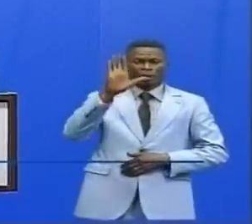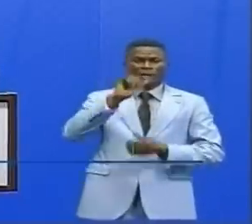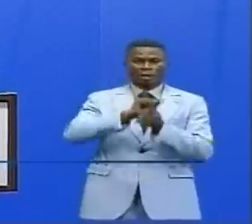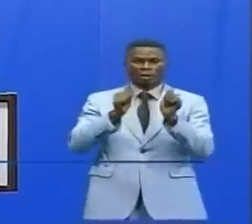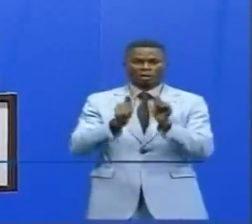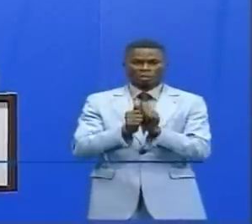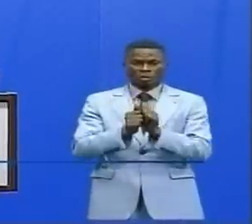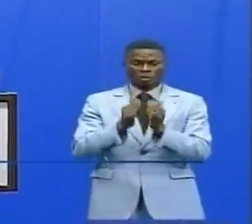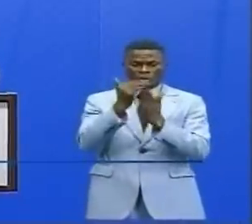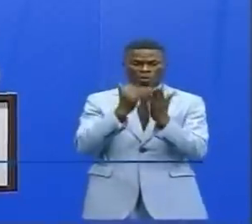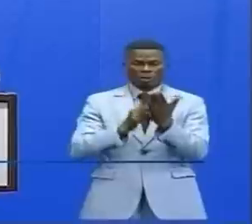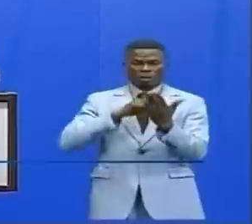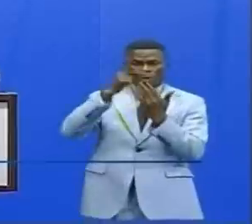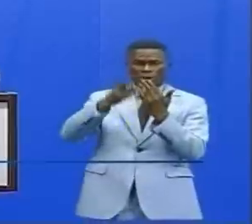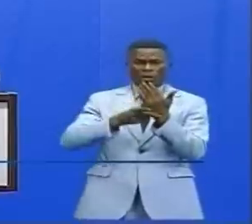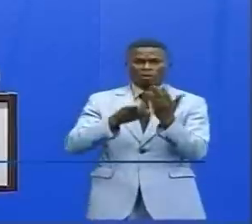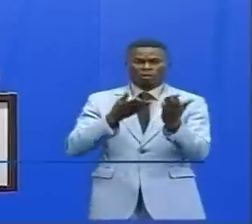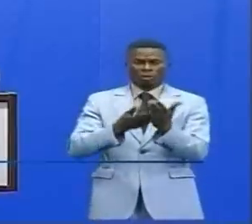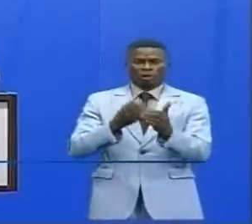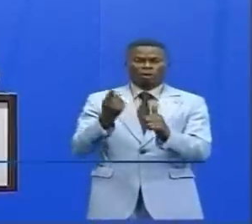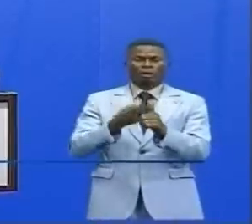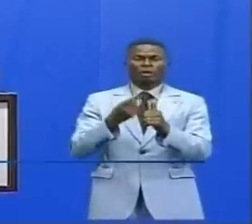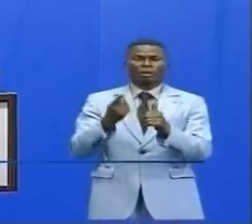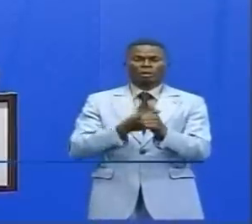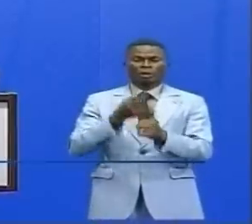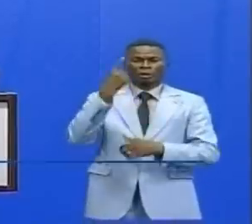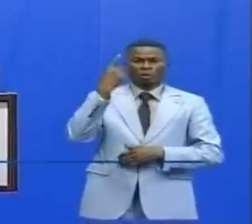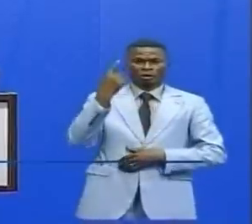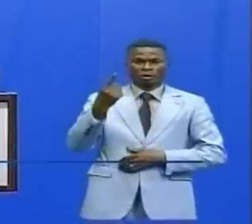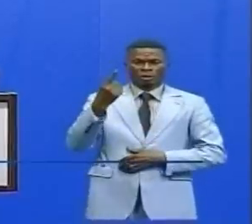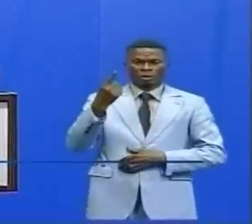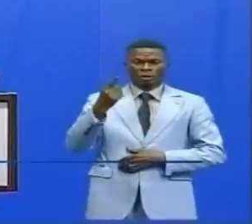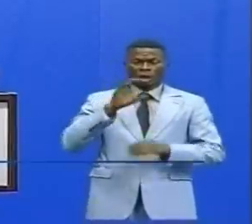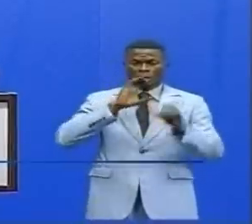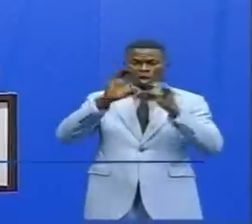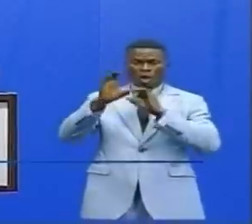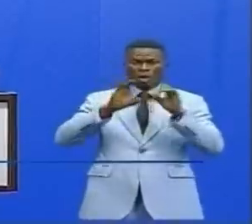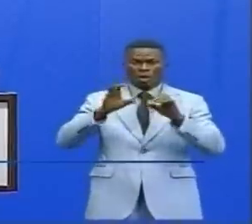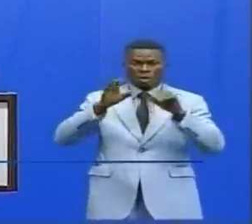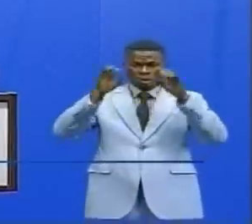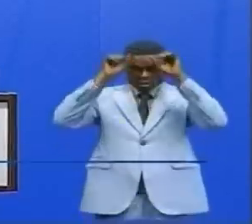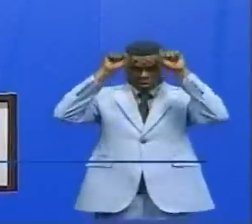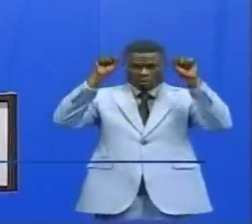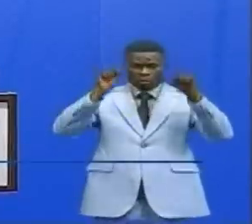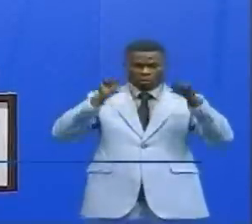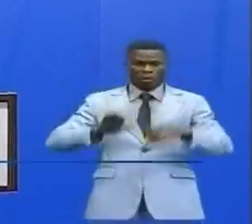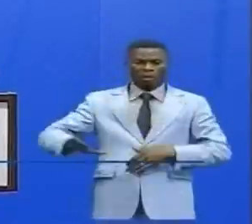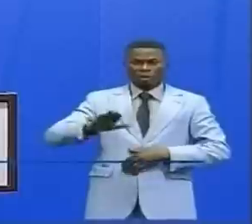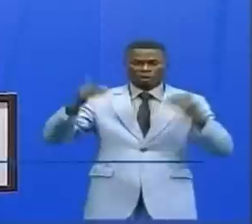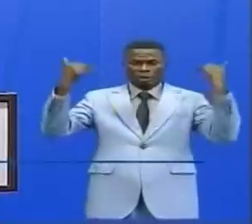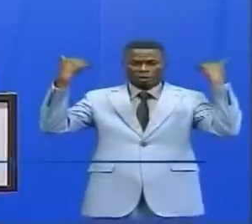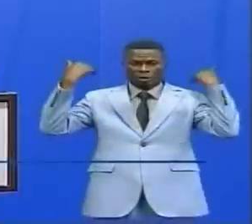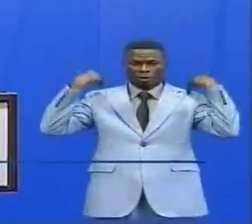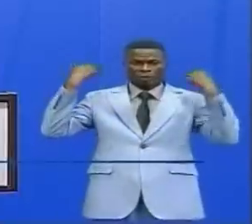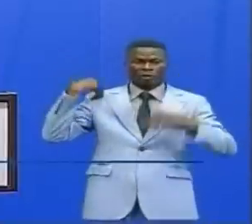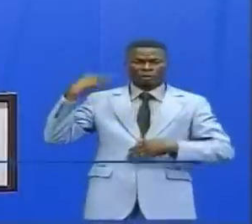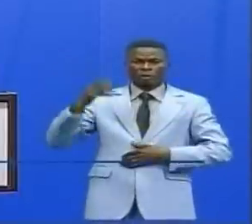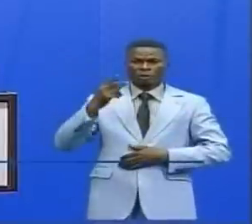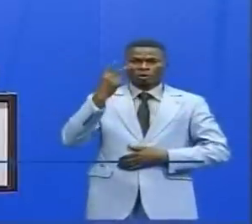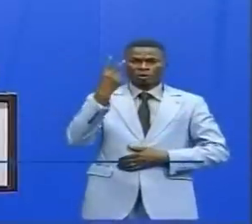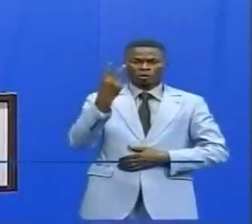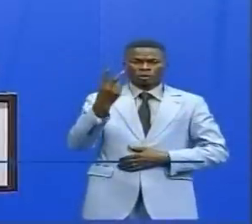étaient inscrits à l'ordre du jour, à savoir 1. Communication du président de la République, chef de l'État.